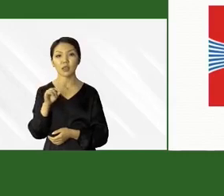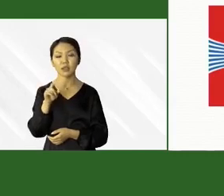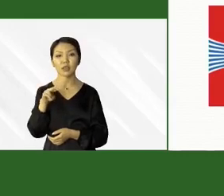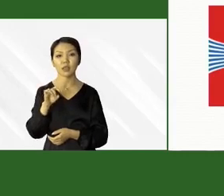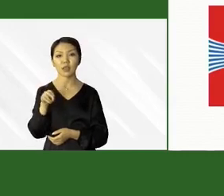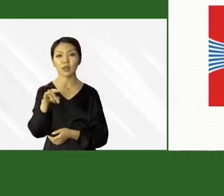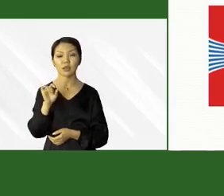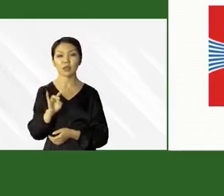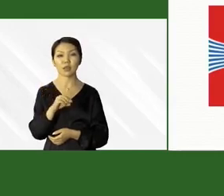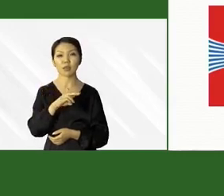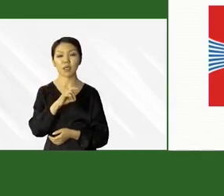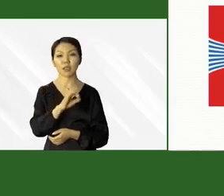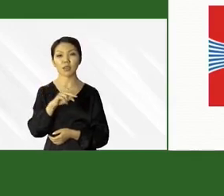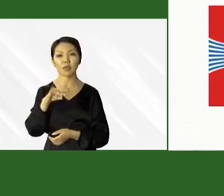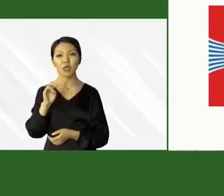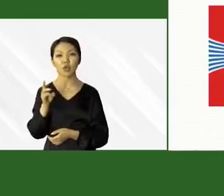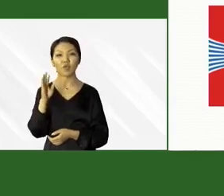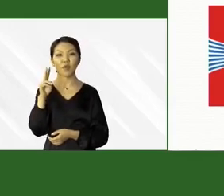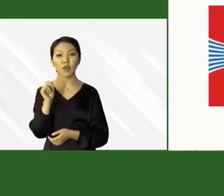Манас, Покровка?